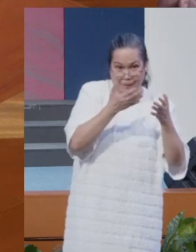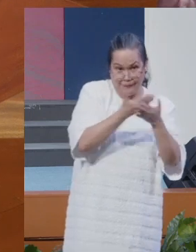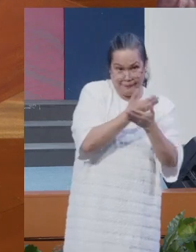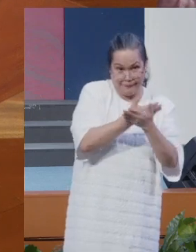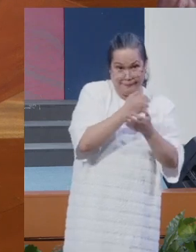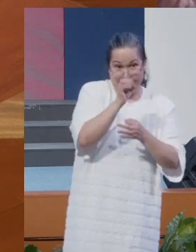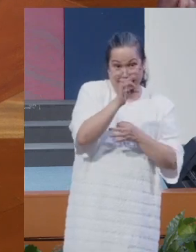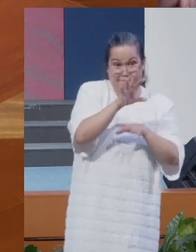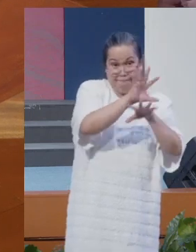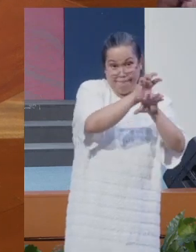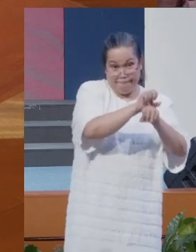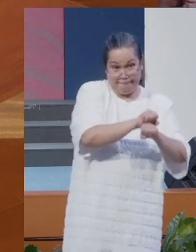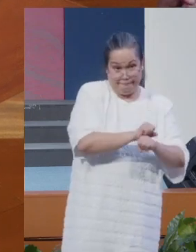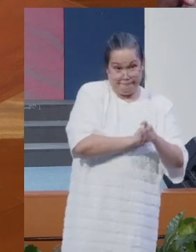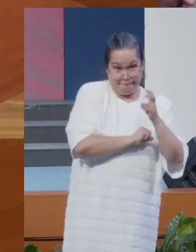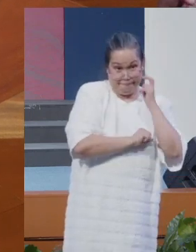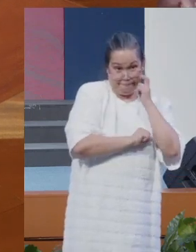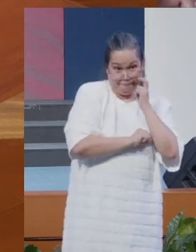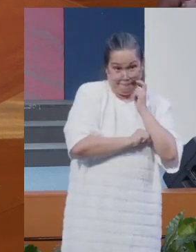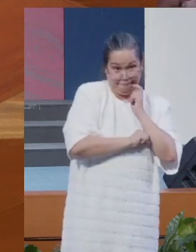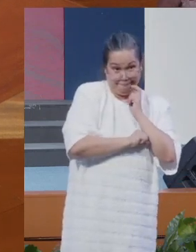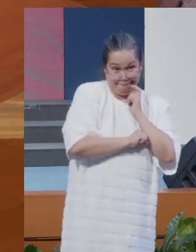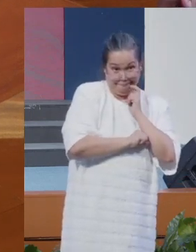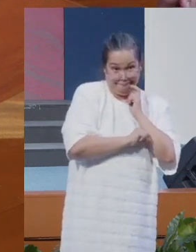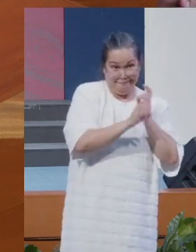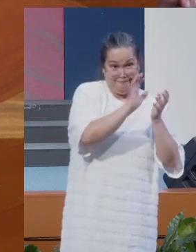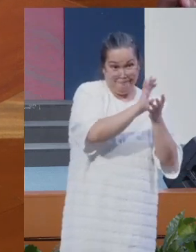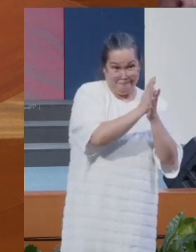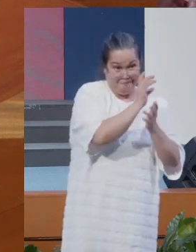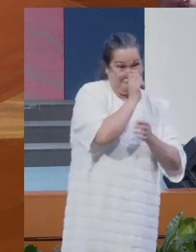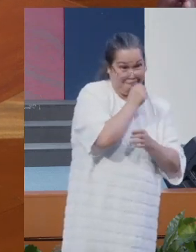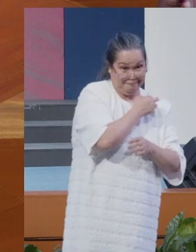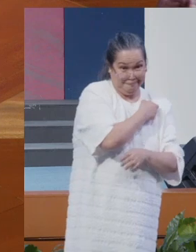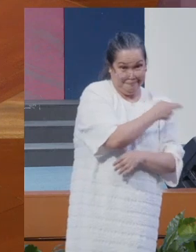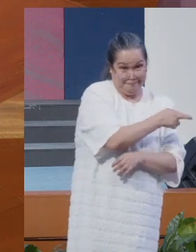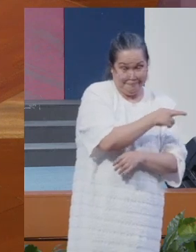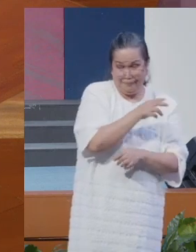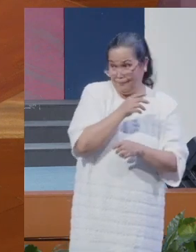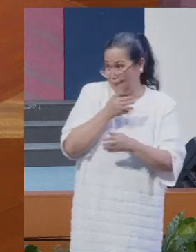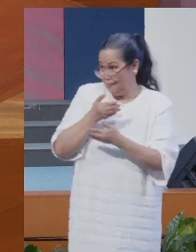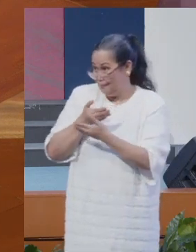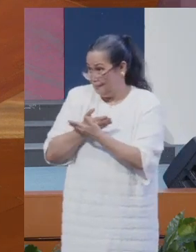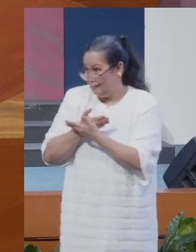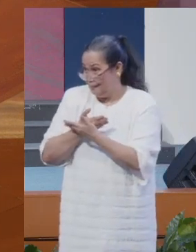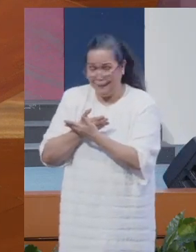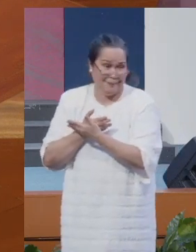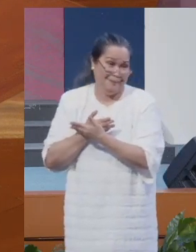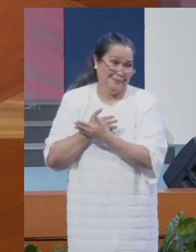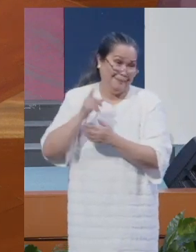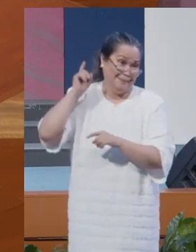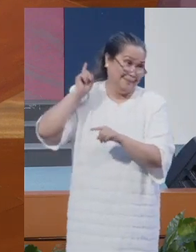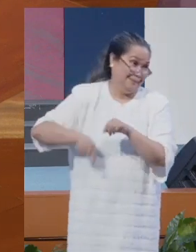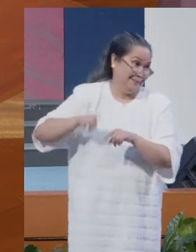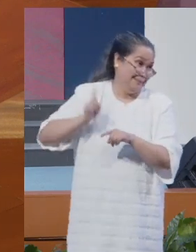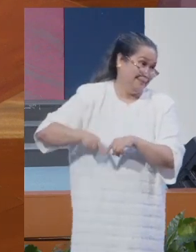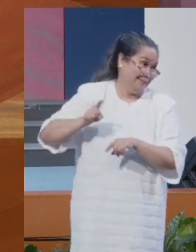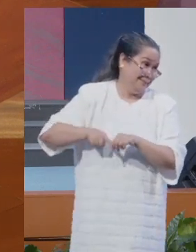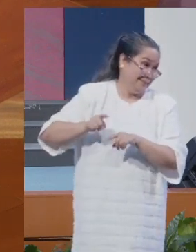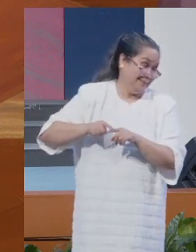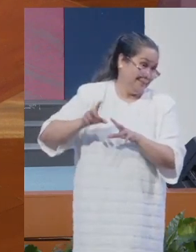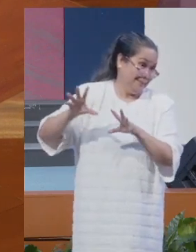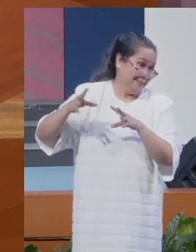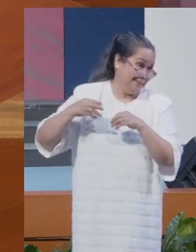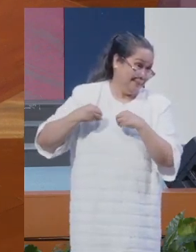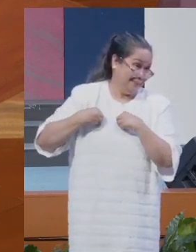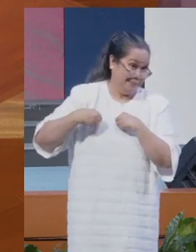Kapag nakasanayan na yung lumang relihiyon, ang hirap nang yakapin yung relihiyon na hindi ayon sa ating